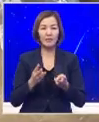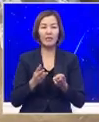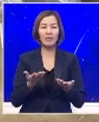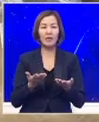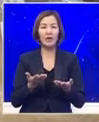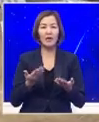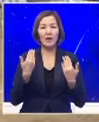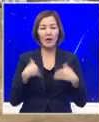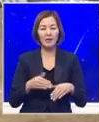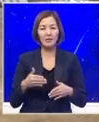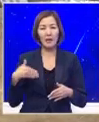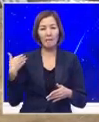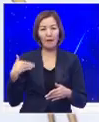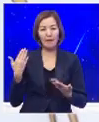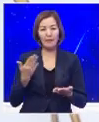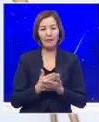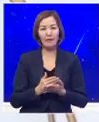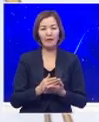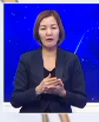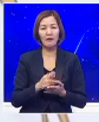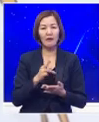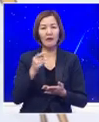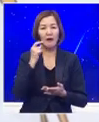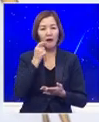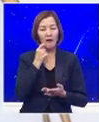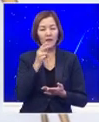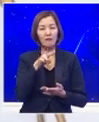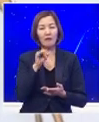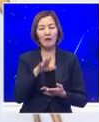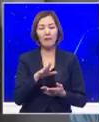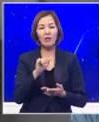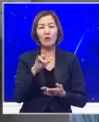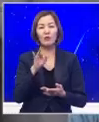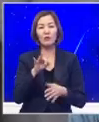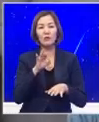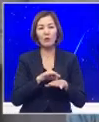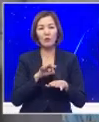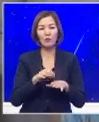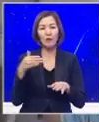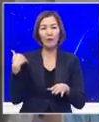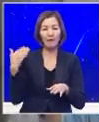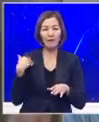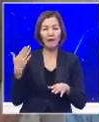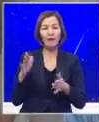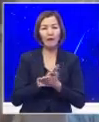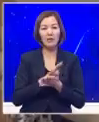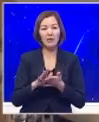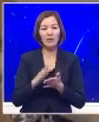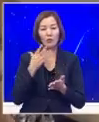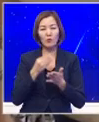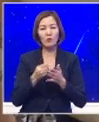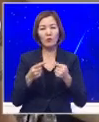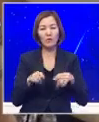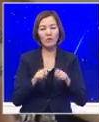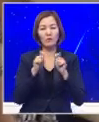тегізер пайдасы мол. Әсіресе целиакия, қант диабеті, аллергия, аутизммен ауыратын жандарға пайдалы. Осы грант арқылы өз кәсібімді ашамын.